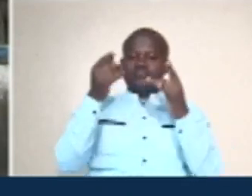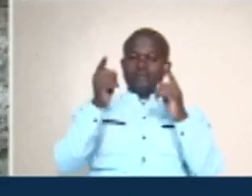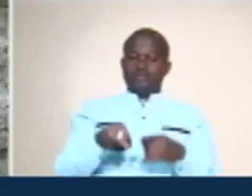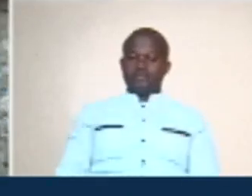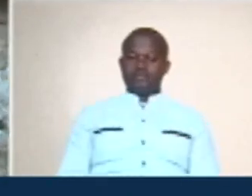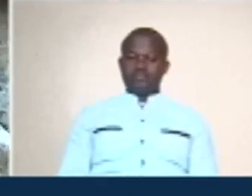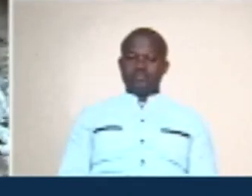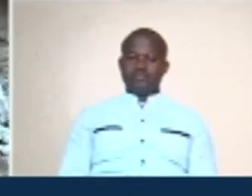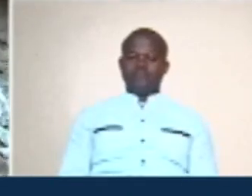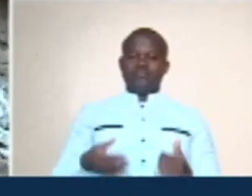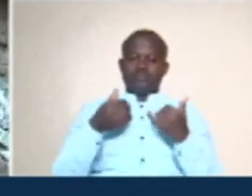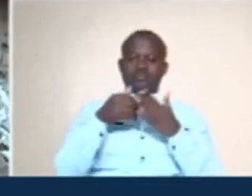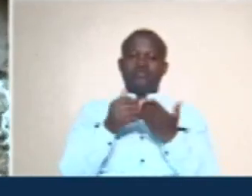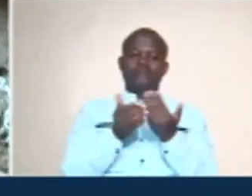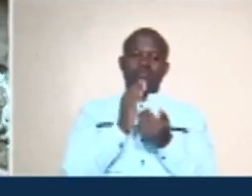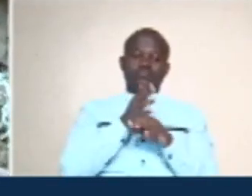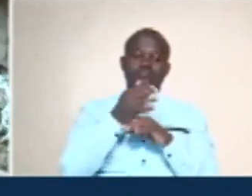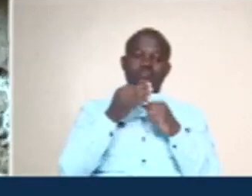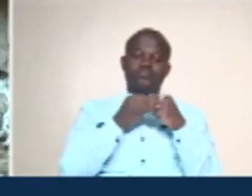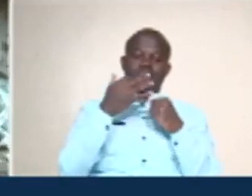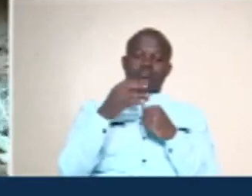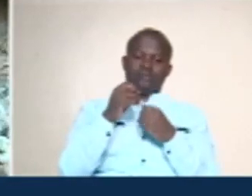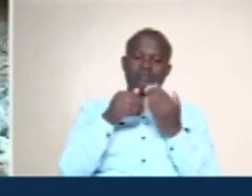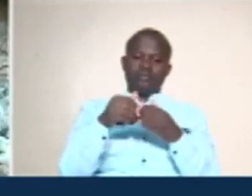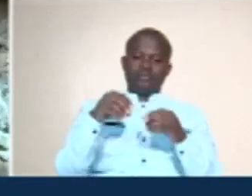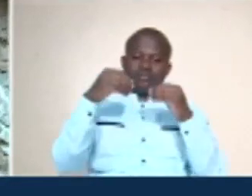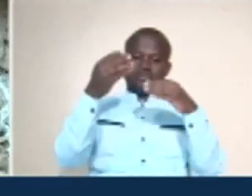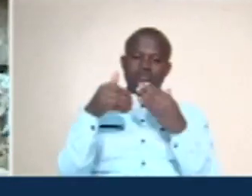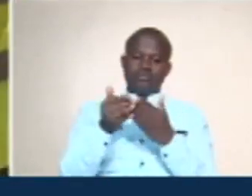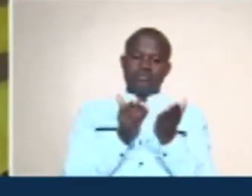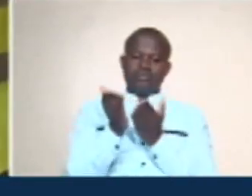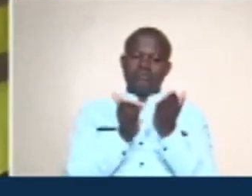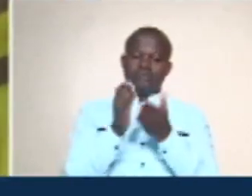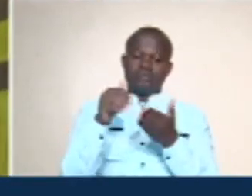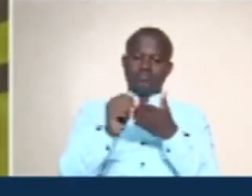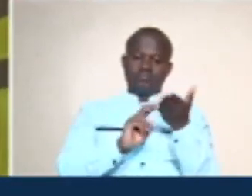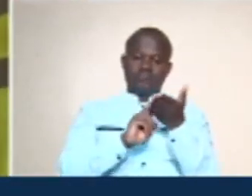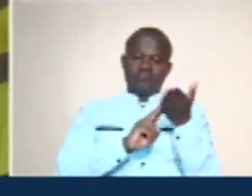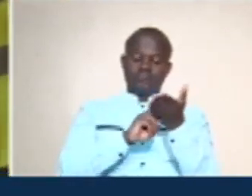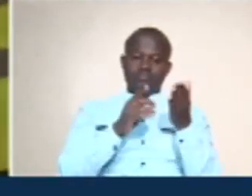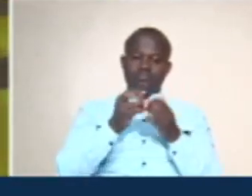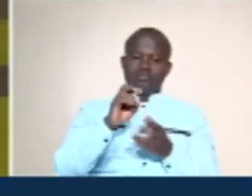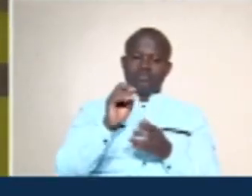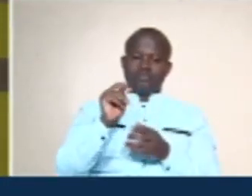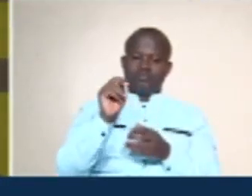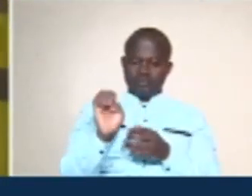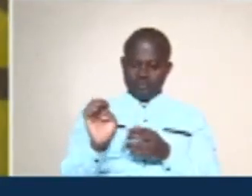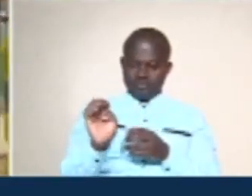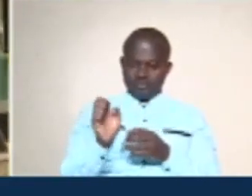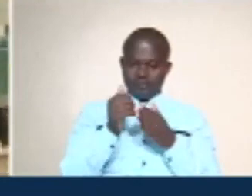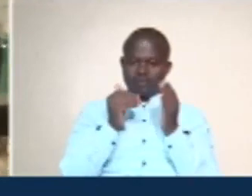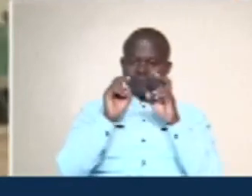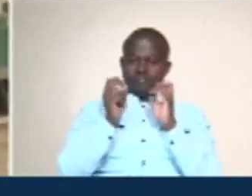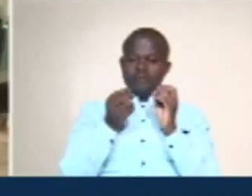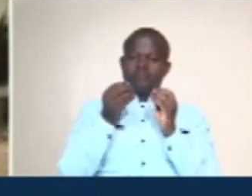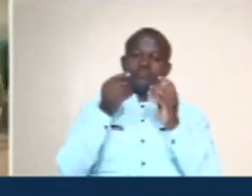zakugeraho. Ubu aborozi bagera ku 8,500 nibo bahabwa izi serivisi hakoreshejwe drone za zipline. Mbere yuko